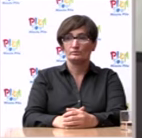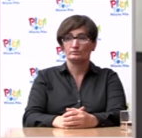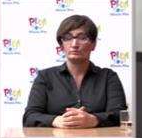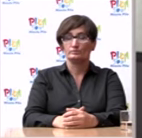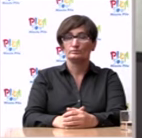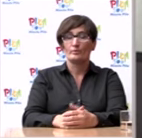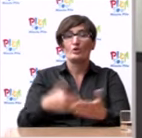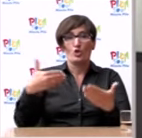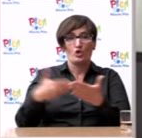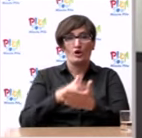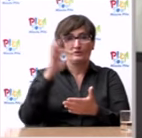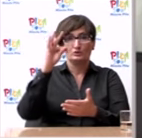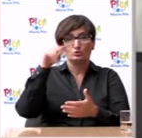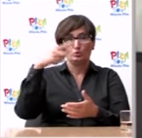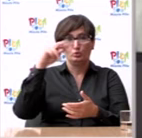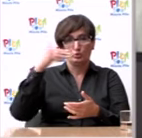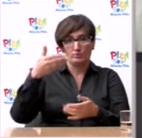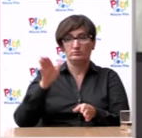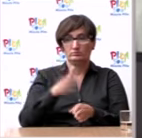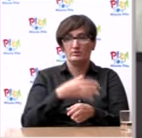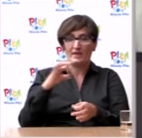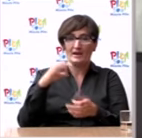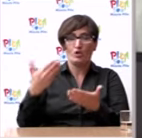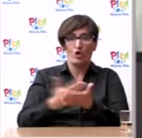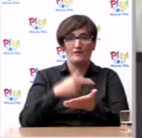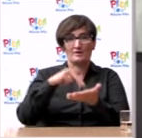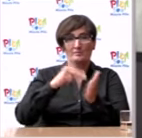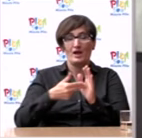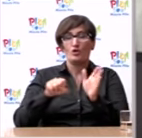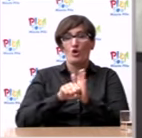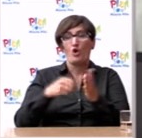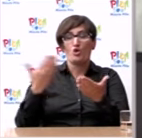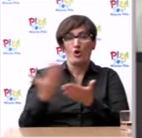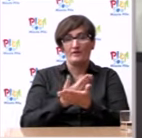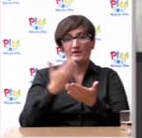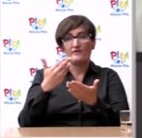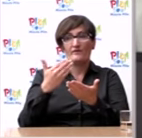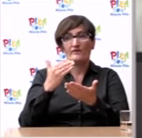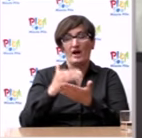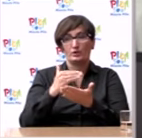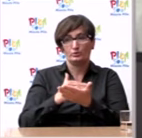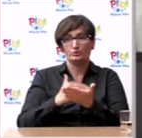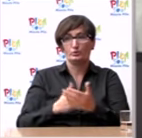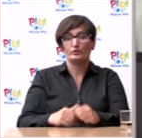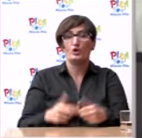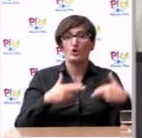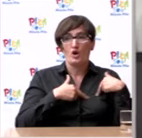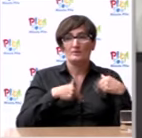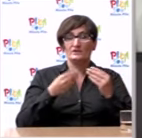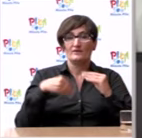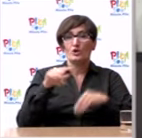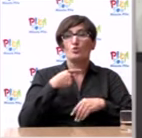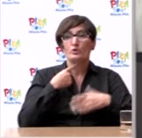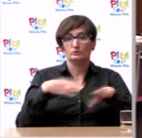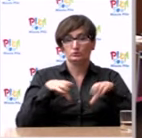teraz dostosowujemy ten plan do nowych warunków i uszczegóławiamy przepisy. Komisja jednogłośnie zaakceptowała ten